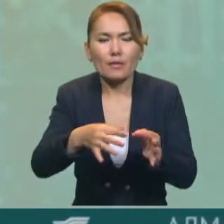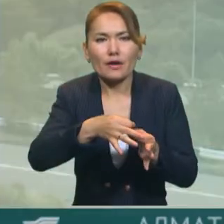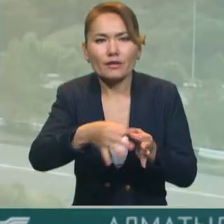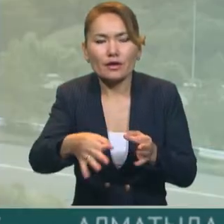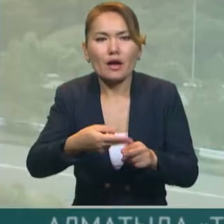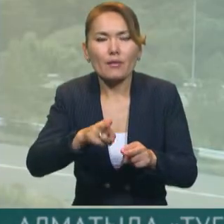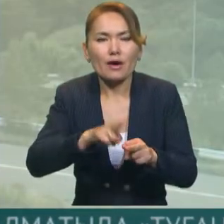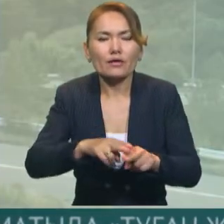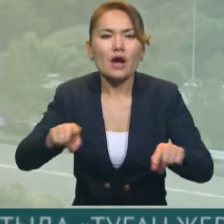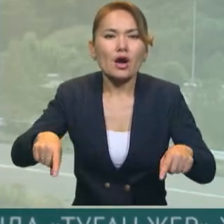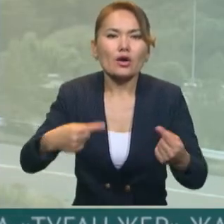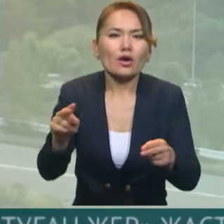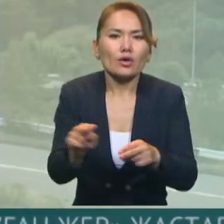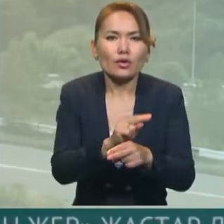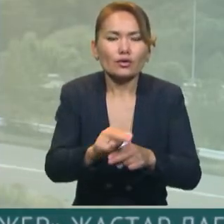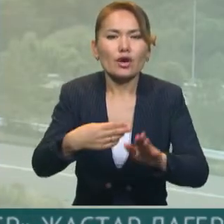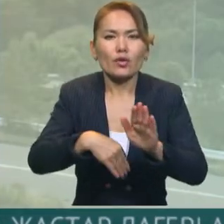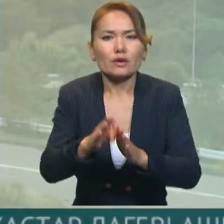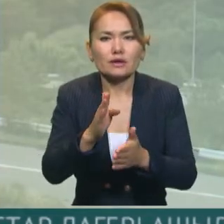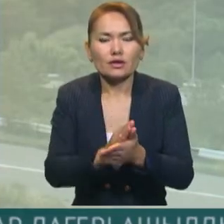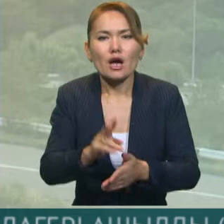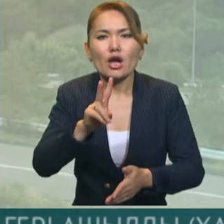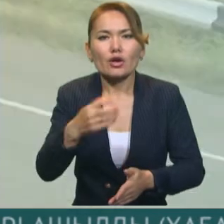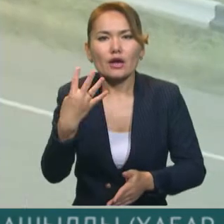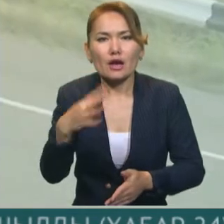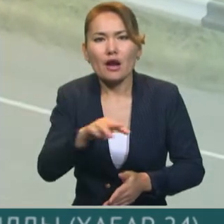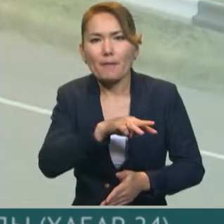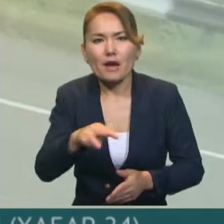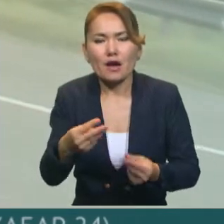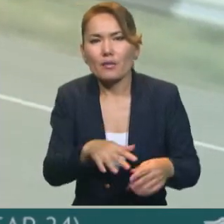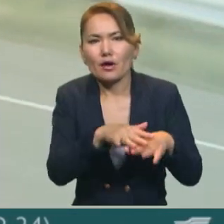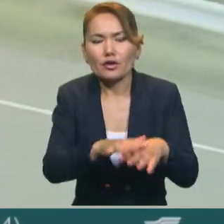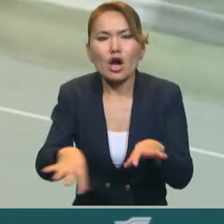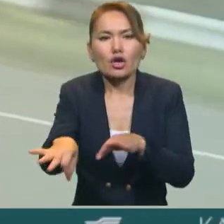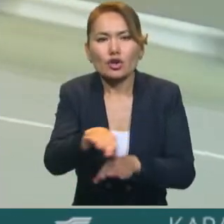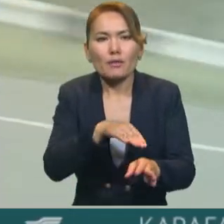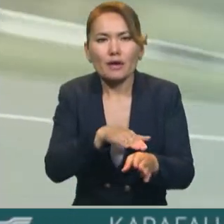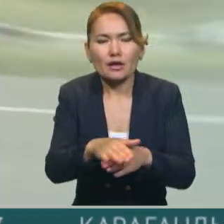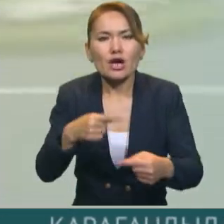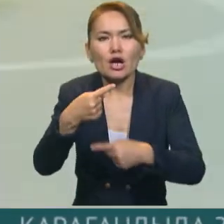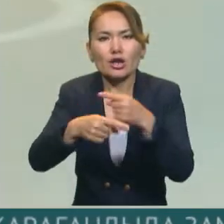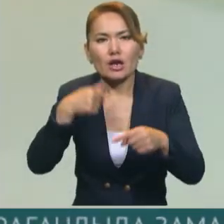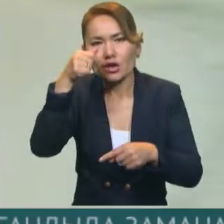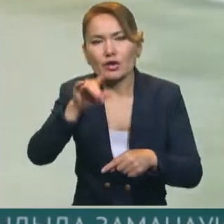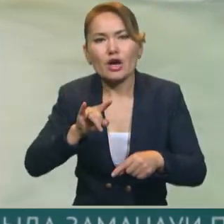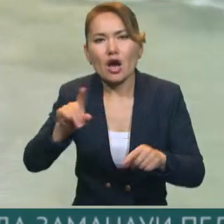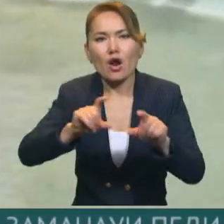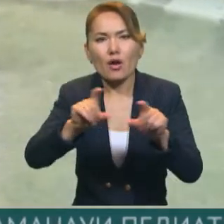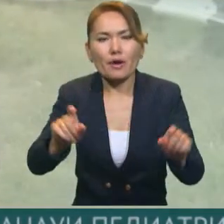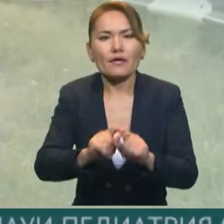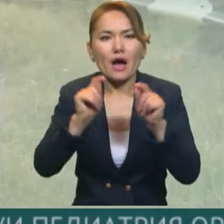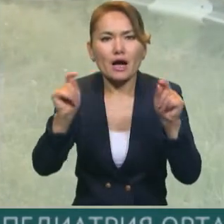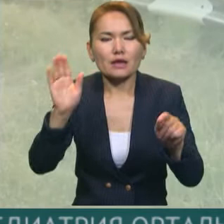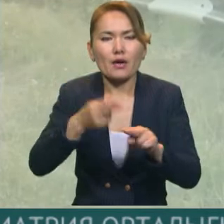Аймаққа шағын ұшақпен жетудің күні де алыс емес. 240 миллион теңге болатын жоба жүзеге асырылып, келесі жылы әуежай іске